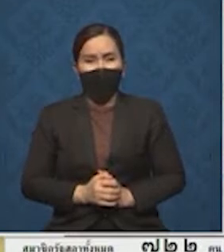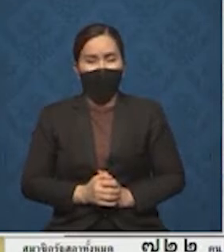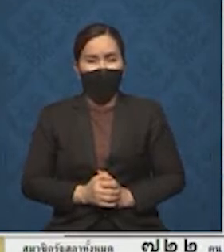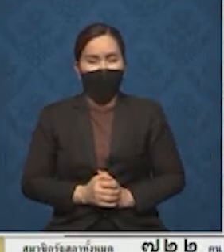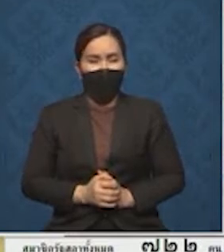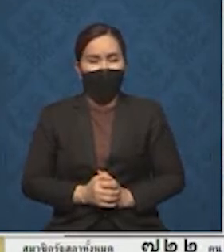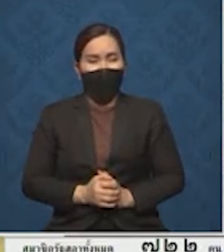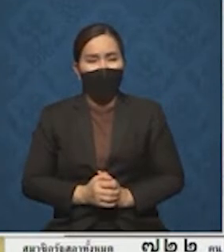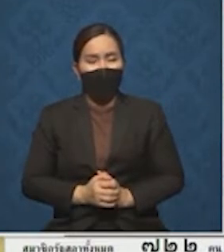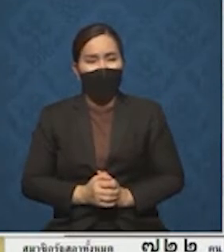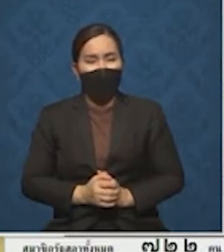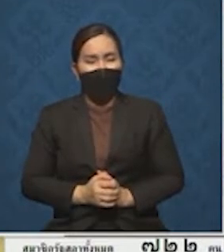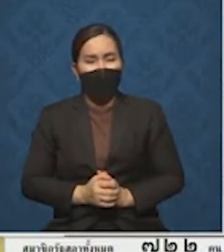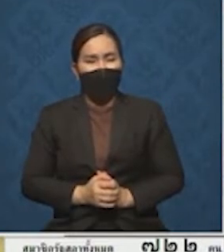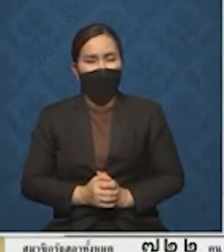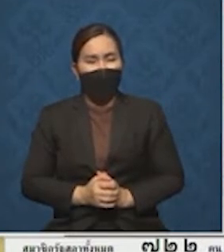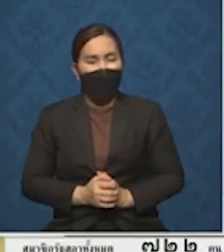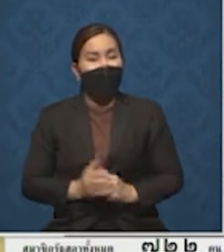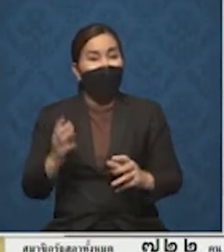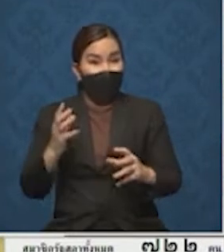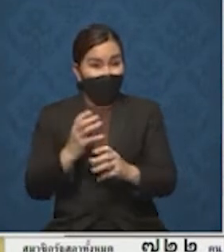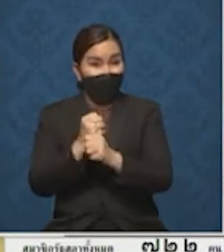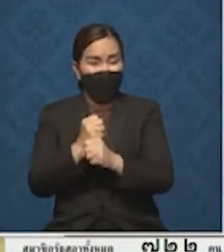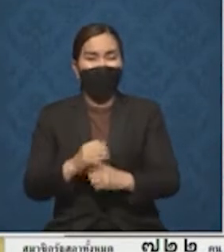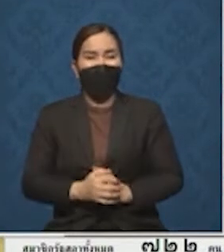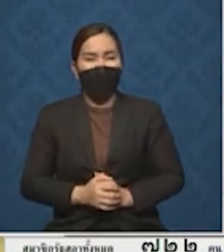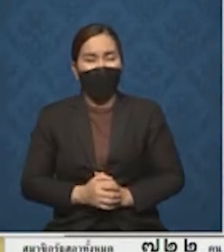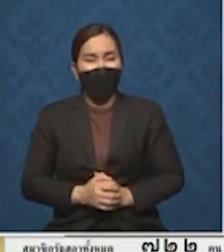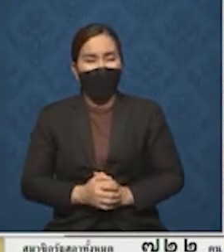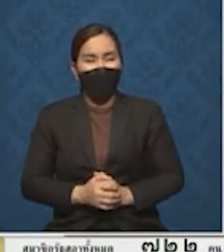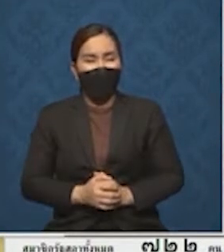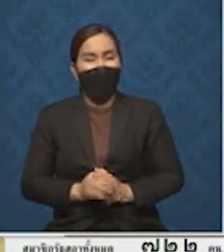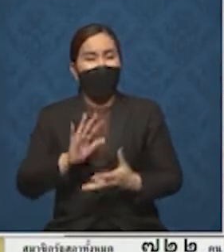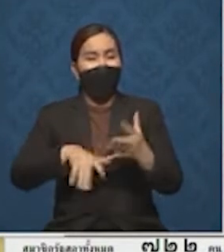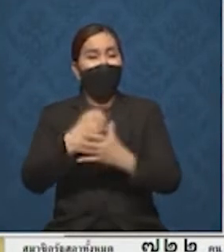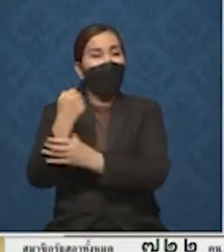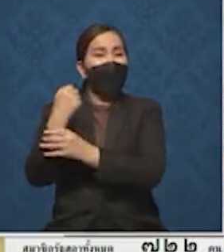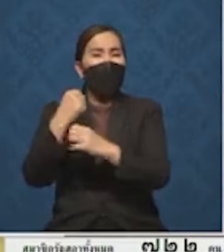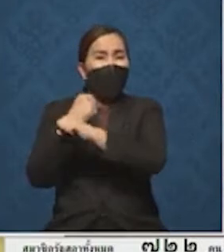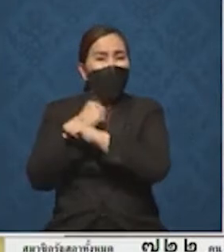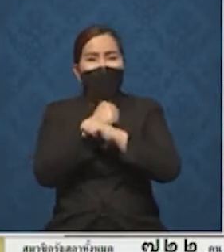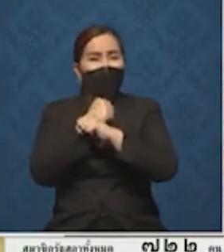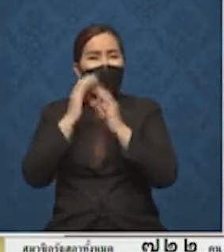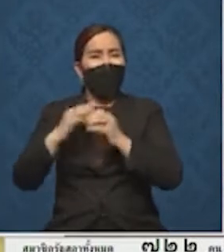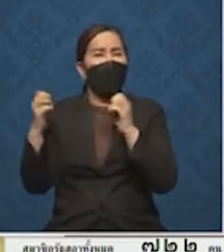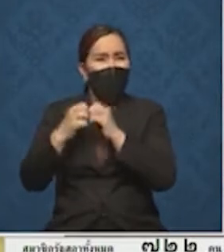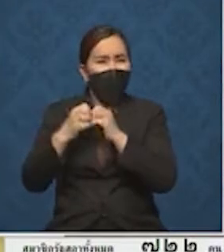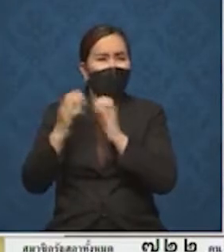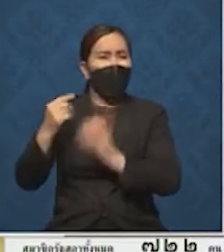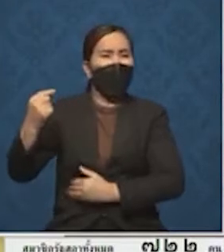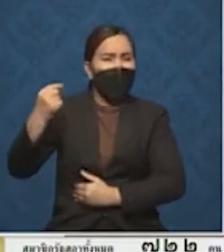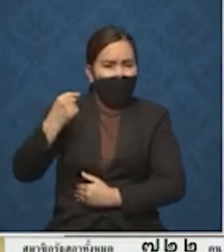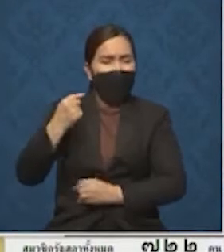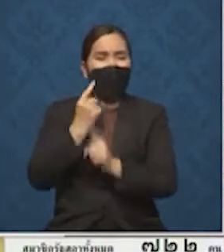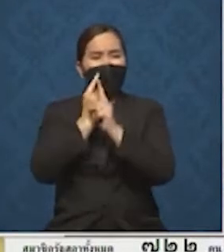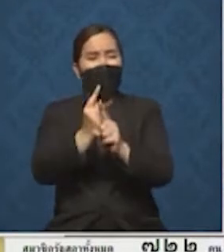เราจึงเห็นว่ามาตรการป้องการการคอบงำและการช้นำในพลัม